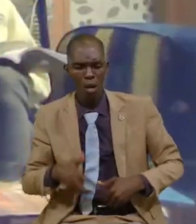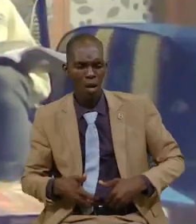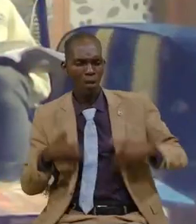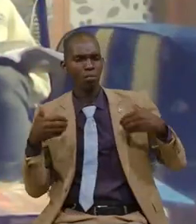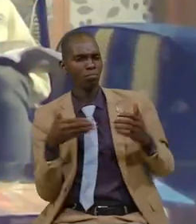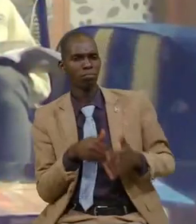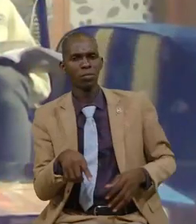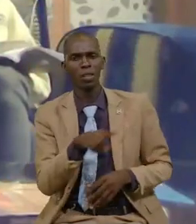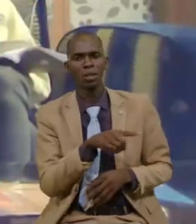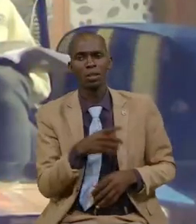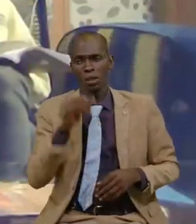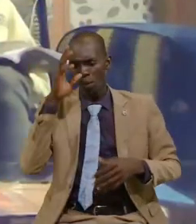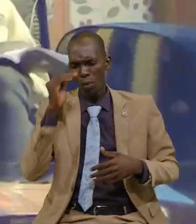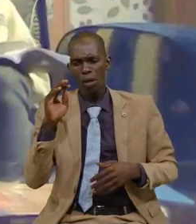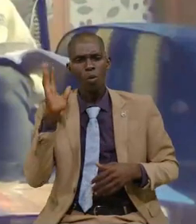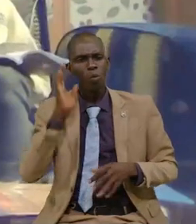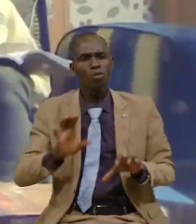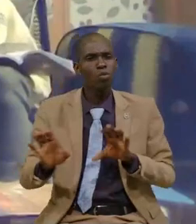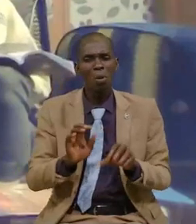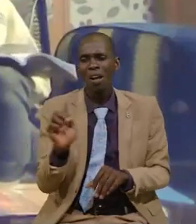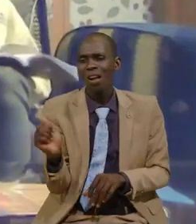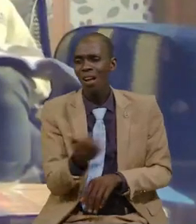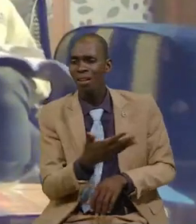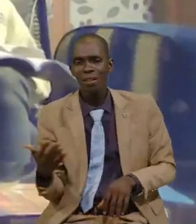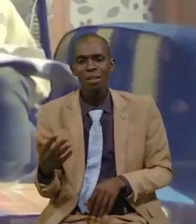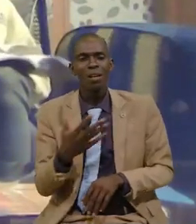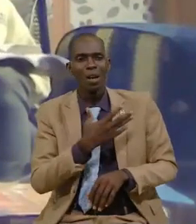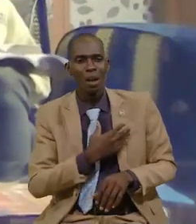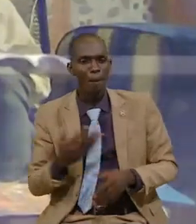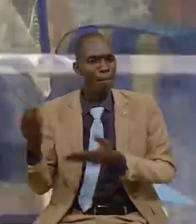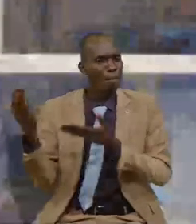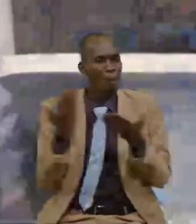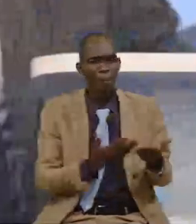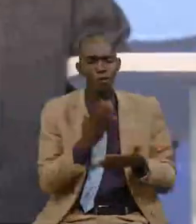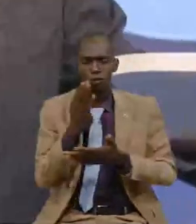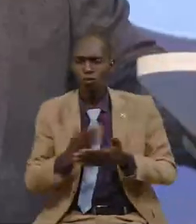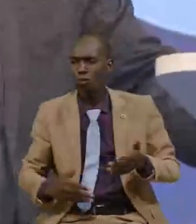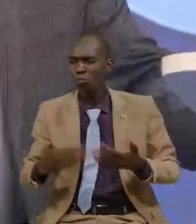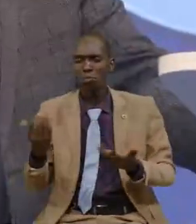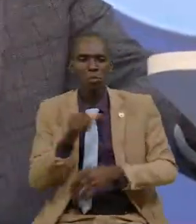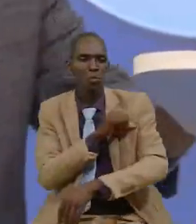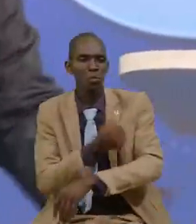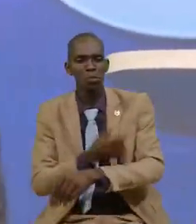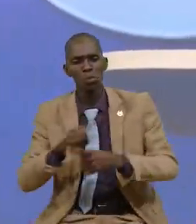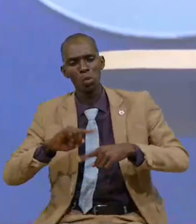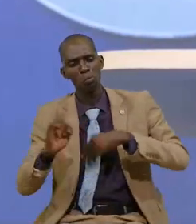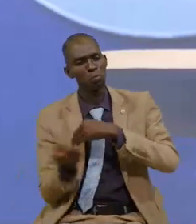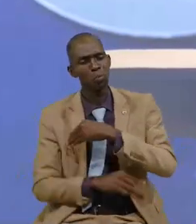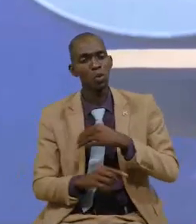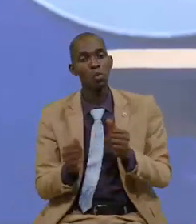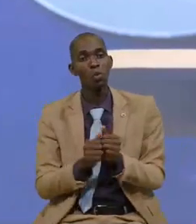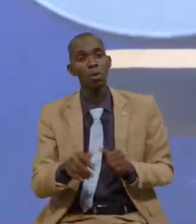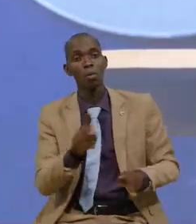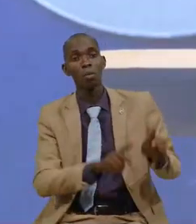va se fâcher et l'homme-là va tout faire et va amener des autorités